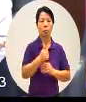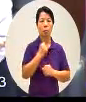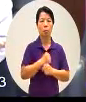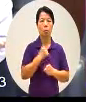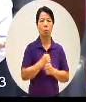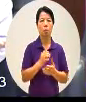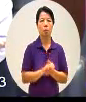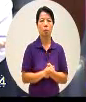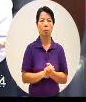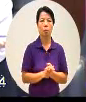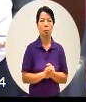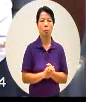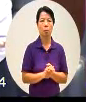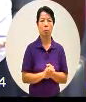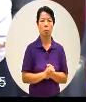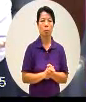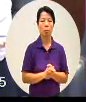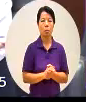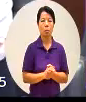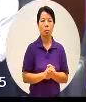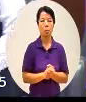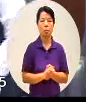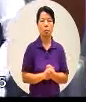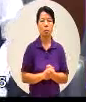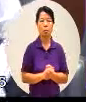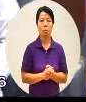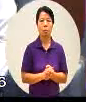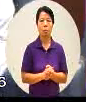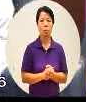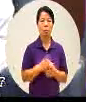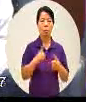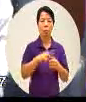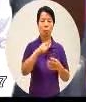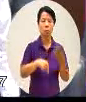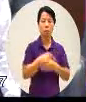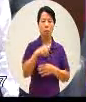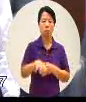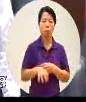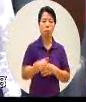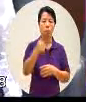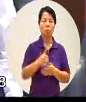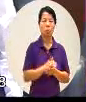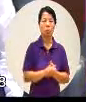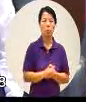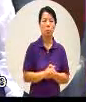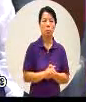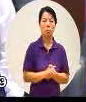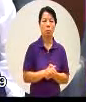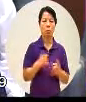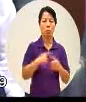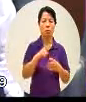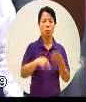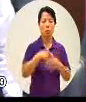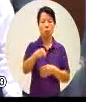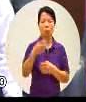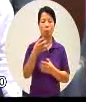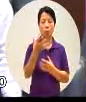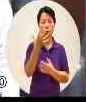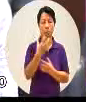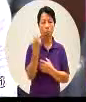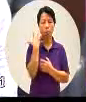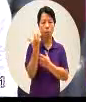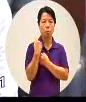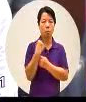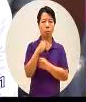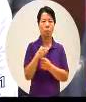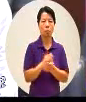班，是吗？你是人事处长呢？啊，人事你管的啊？你这样子回